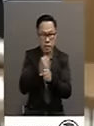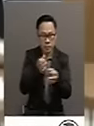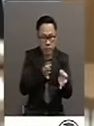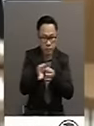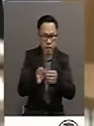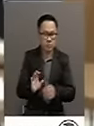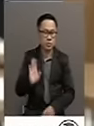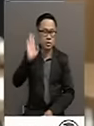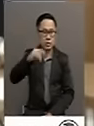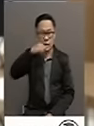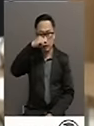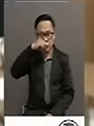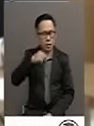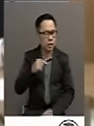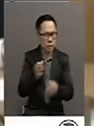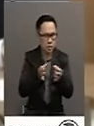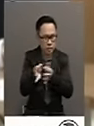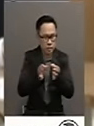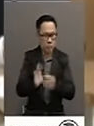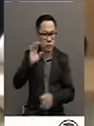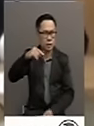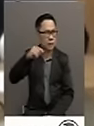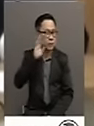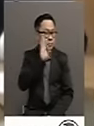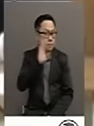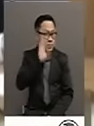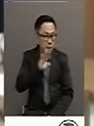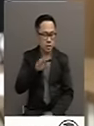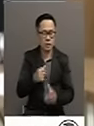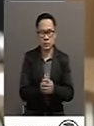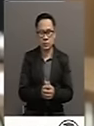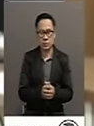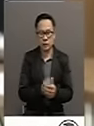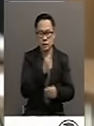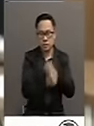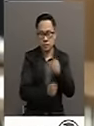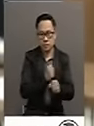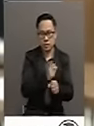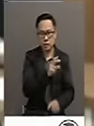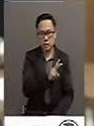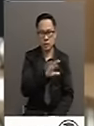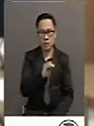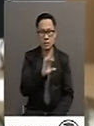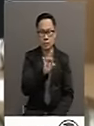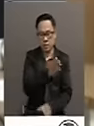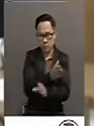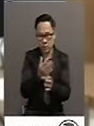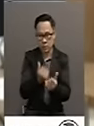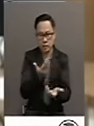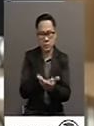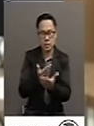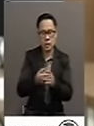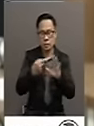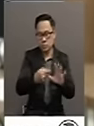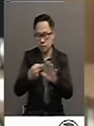50,000 บาทตั้งแต่ปี2558คุณศรีสุวรรณในฐานะของเลขาธิการสมาคมองค์การพิทักษ์รัฐธรรมนูญไทยก็เ